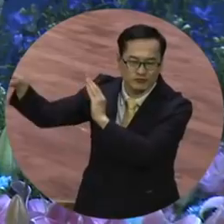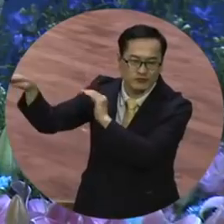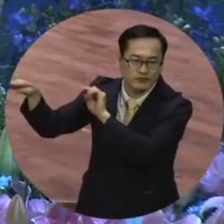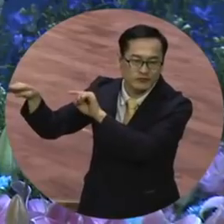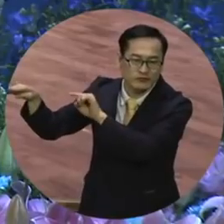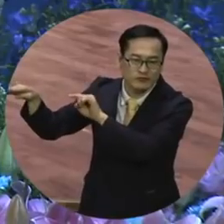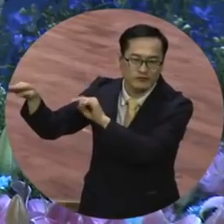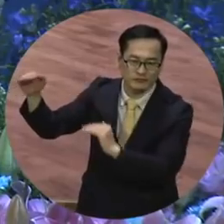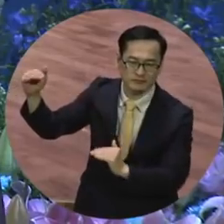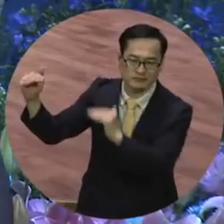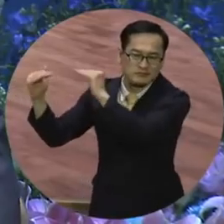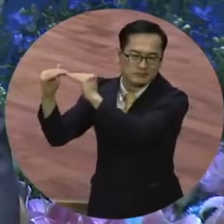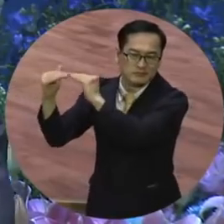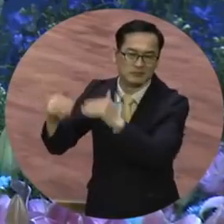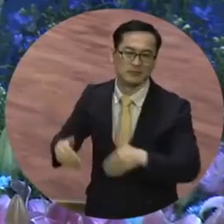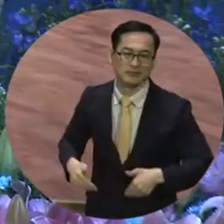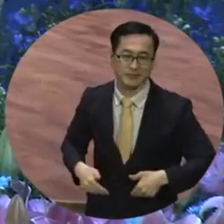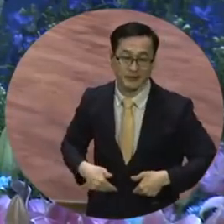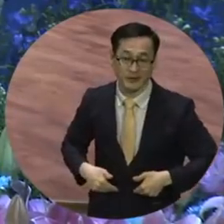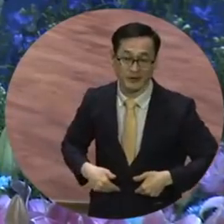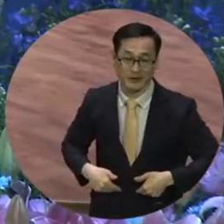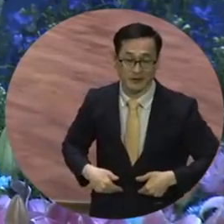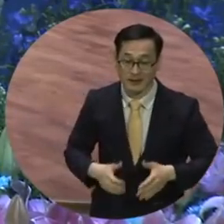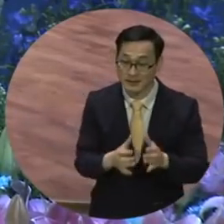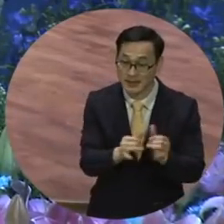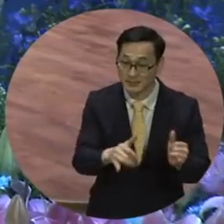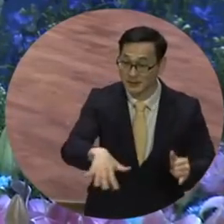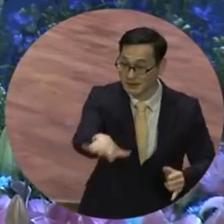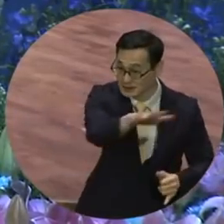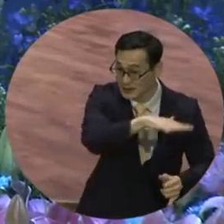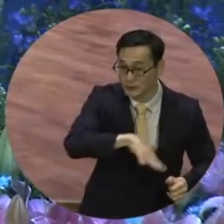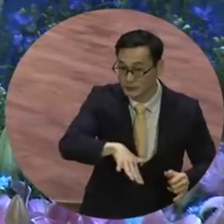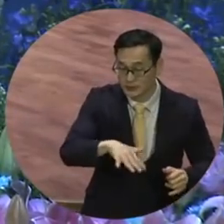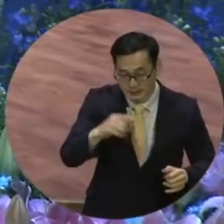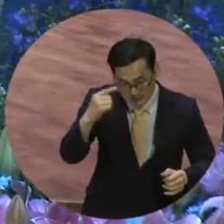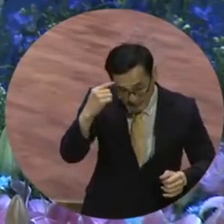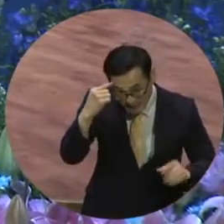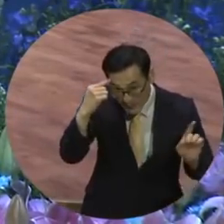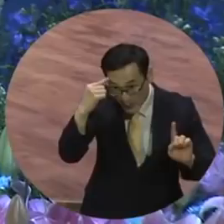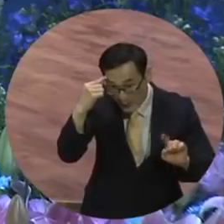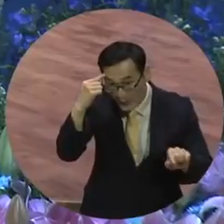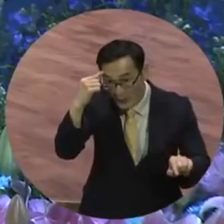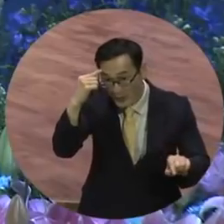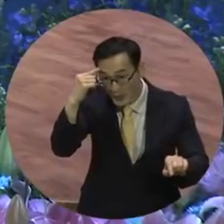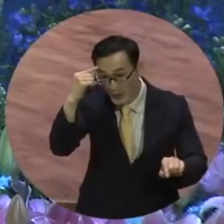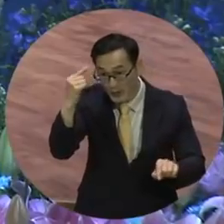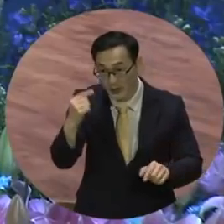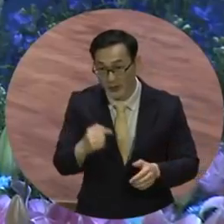모든 사람이 일반적으로 생각하는 삶은 보통